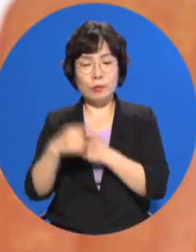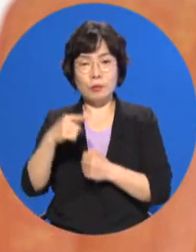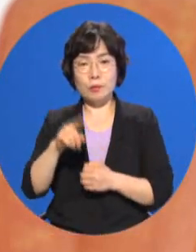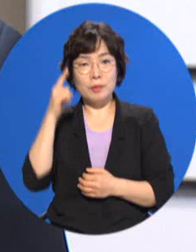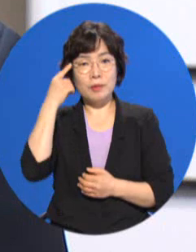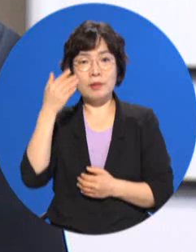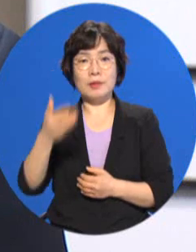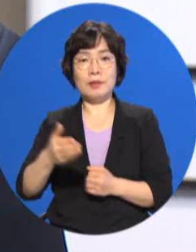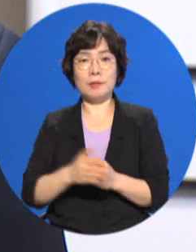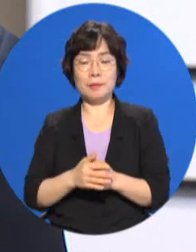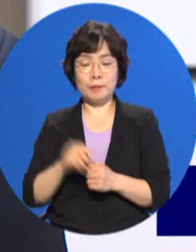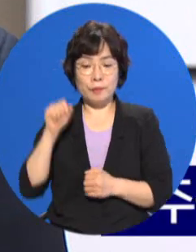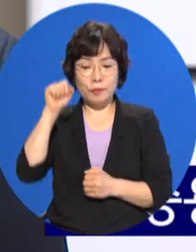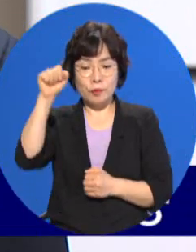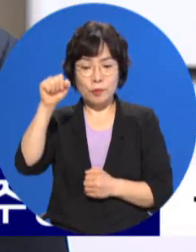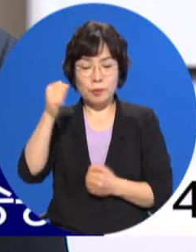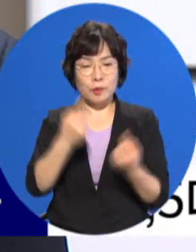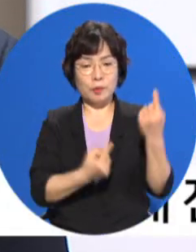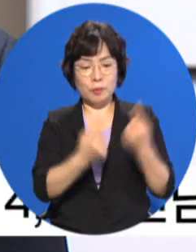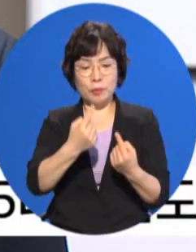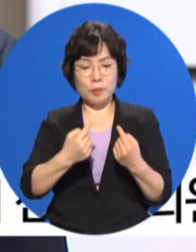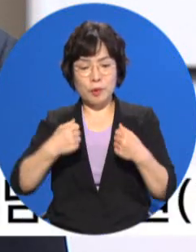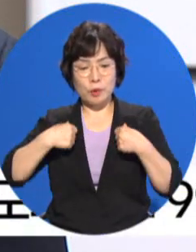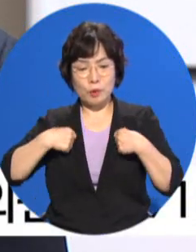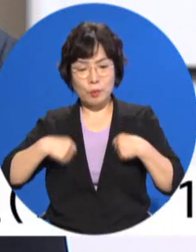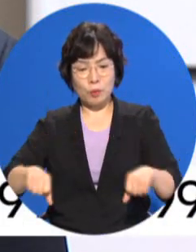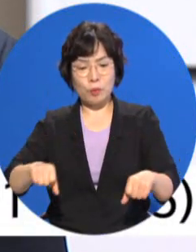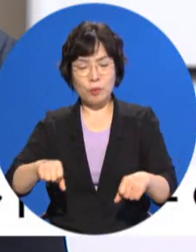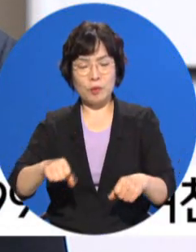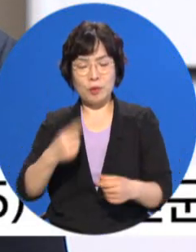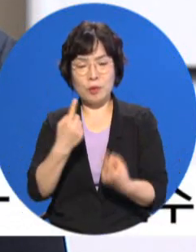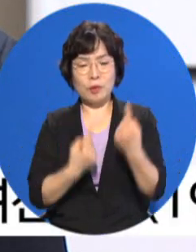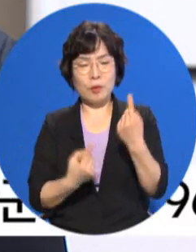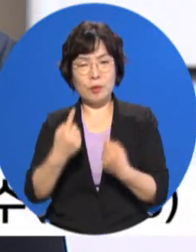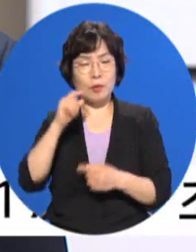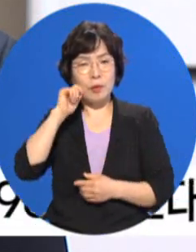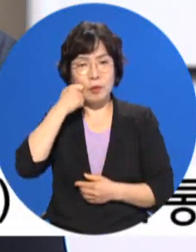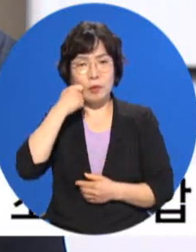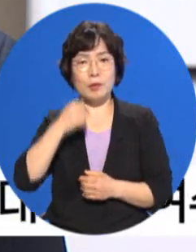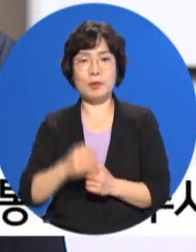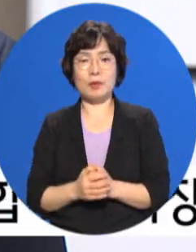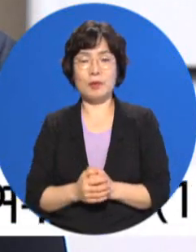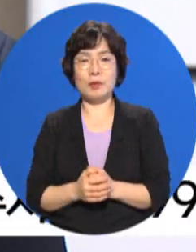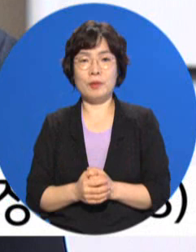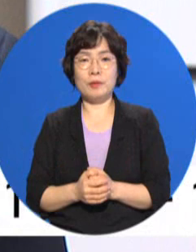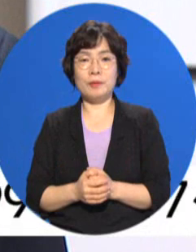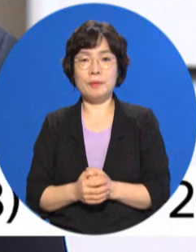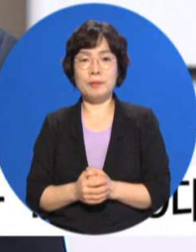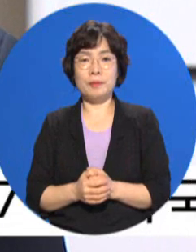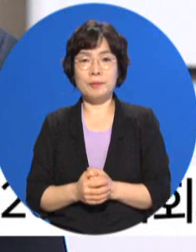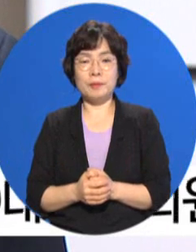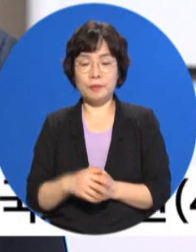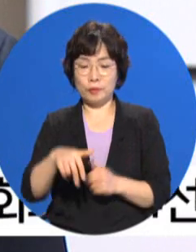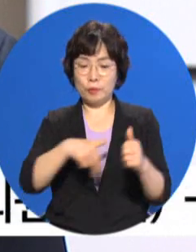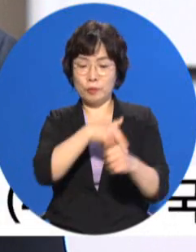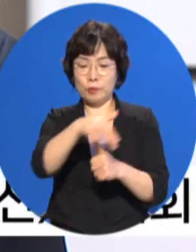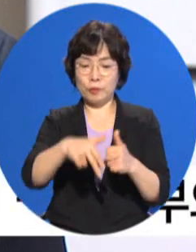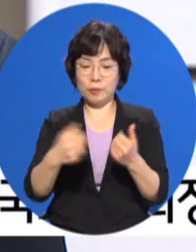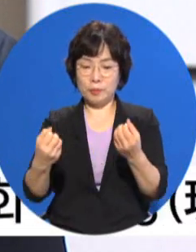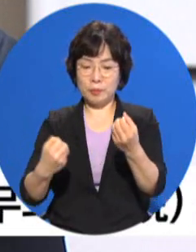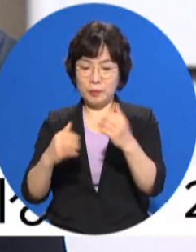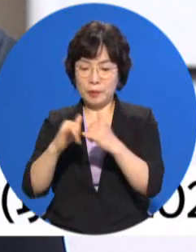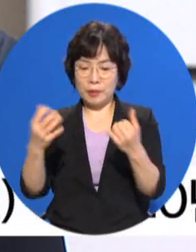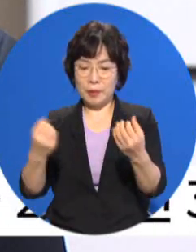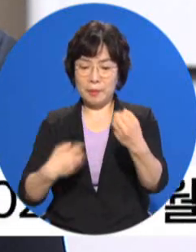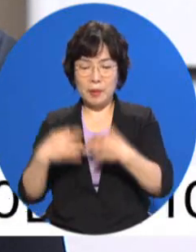그러셨습니까? 예. 출마를 하는 것보다도 불출마하기가 마음의 결정하기가 더 힘들었던 것 같습니다. 주변에 많은